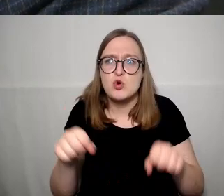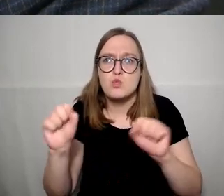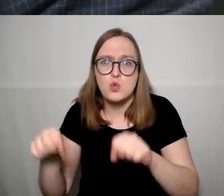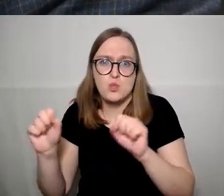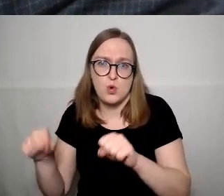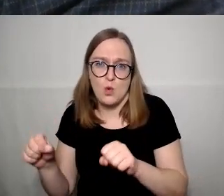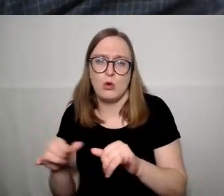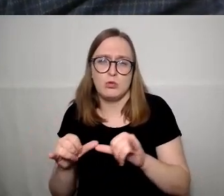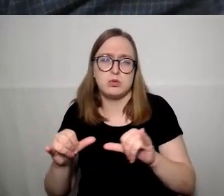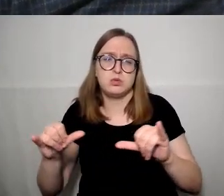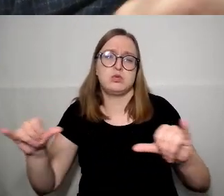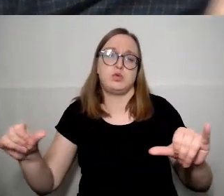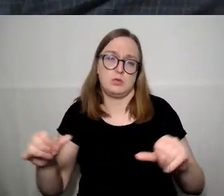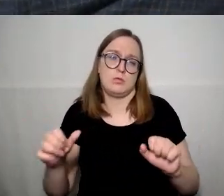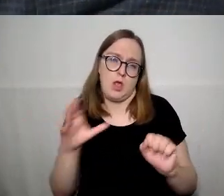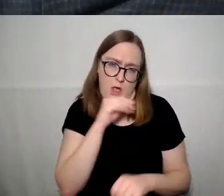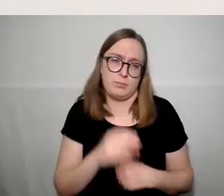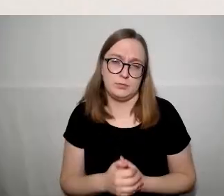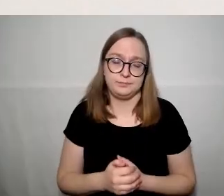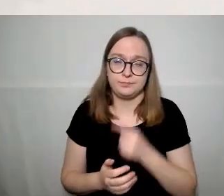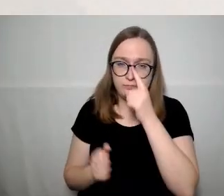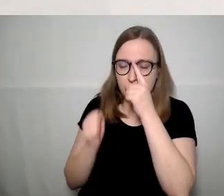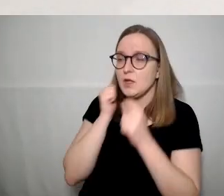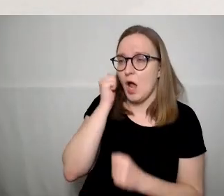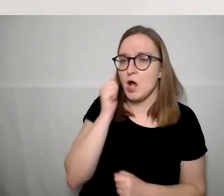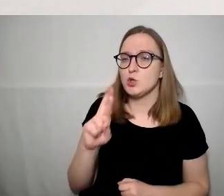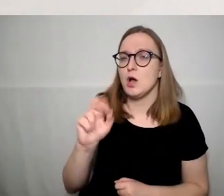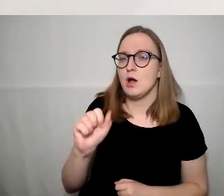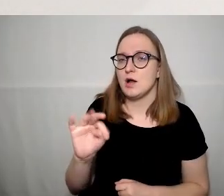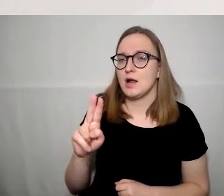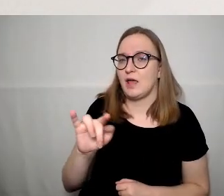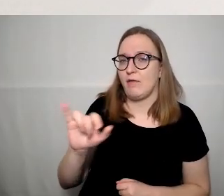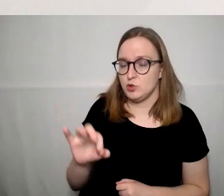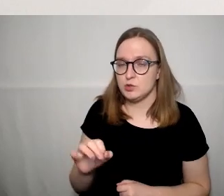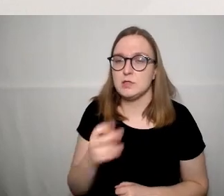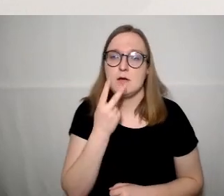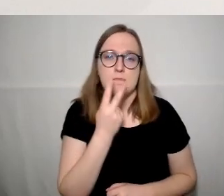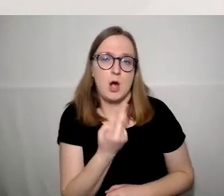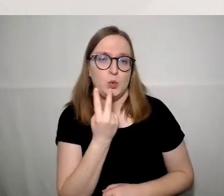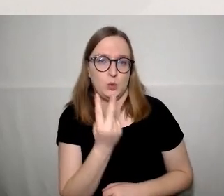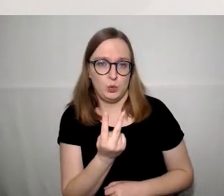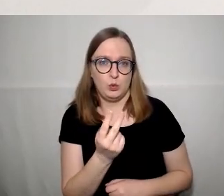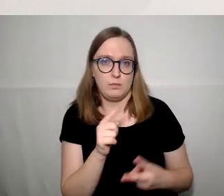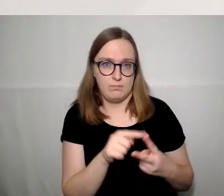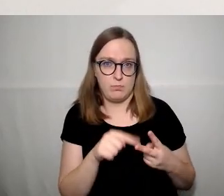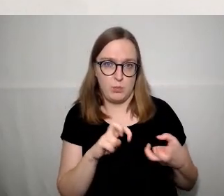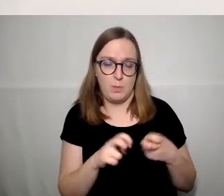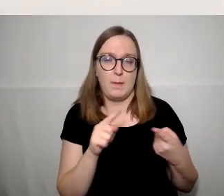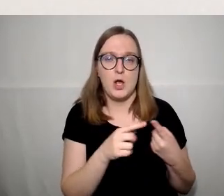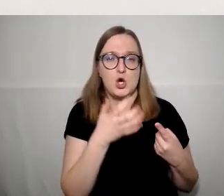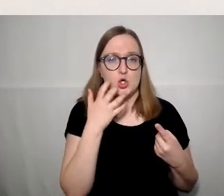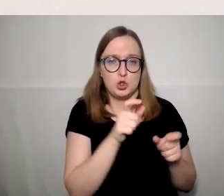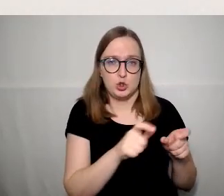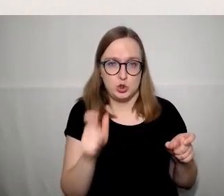šitai pasiekti. Dėkuoju, Gediminas Ratkevičius. Temos dvi, tai yra kainos šilumos ir Vievio